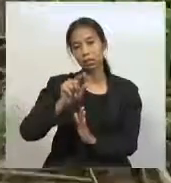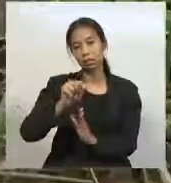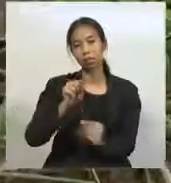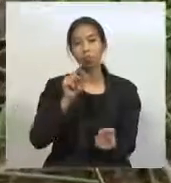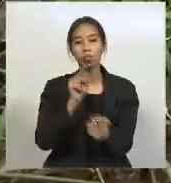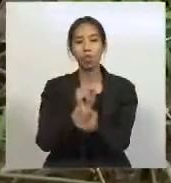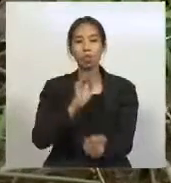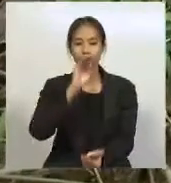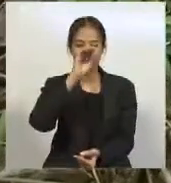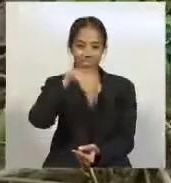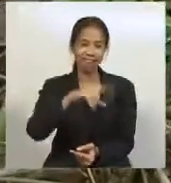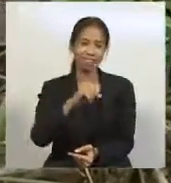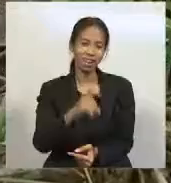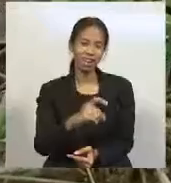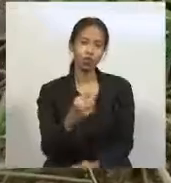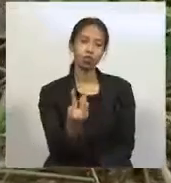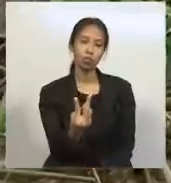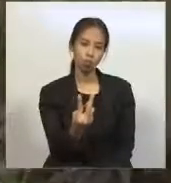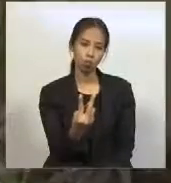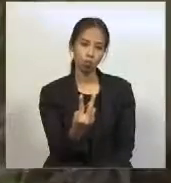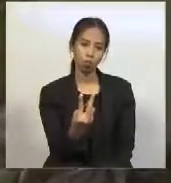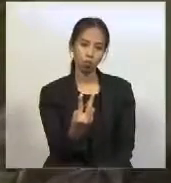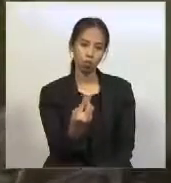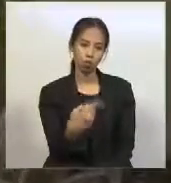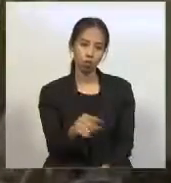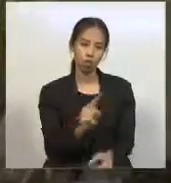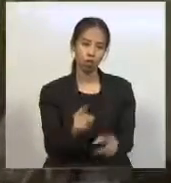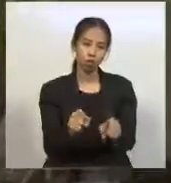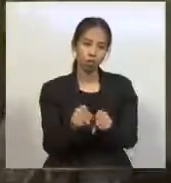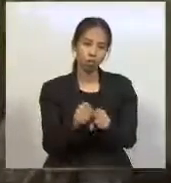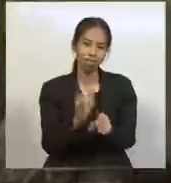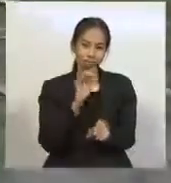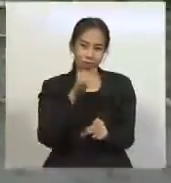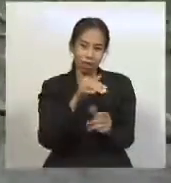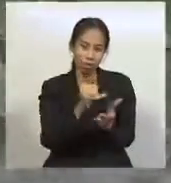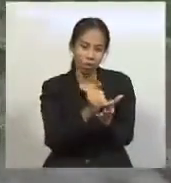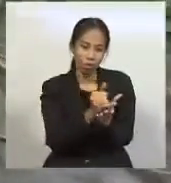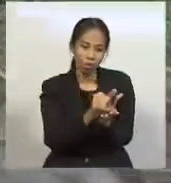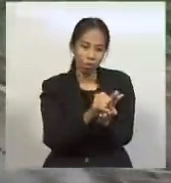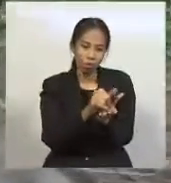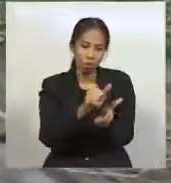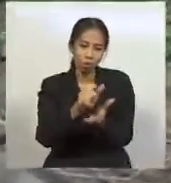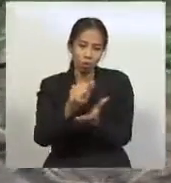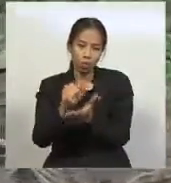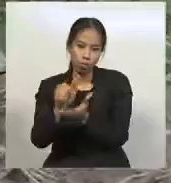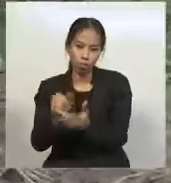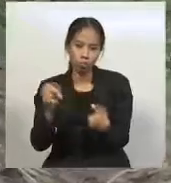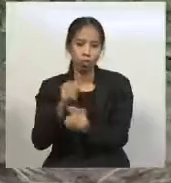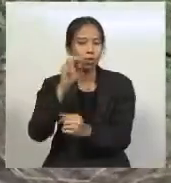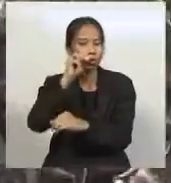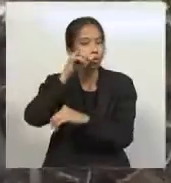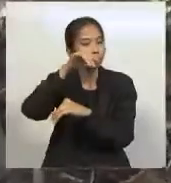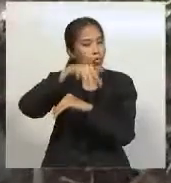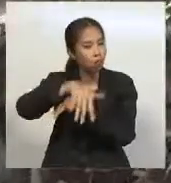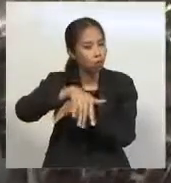บกับซากของช้างป่า2ตัวที่ซากเริ่มขยับไหลออกมาจากบริเวณน้ำตกชั้นที่5อยู่ในส